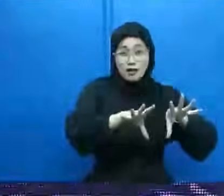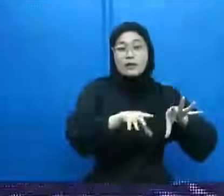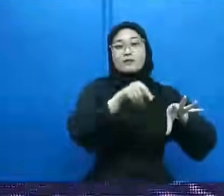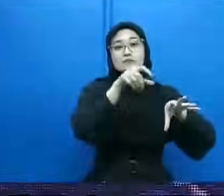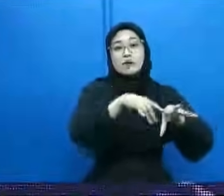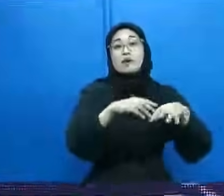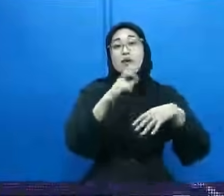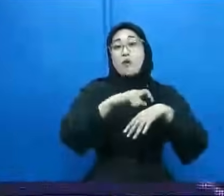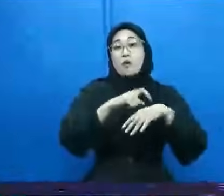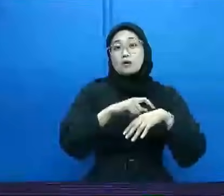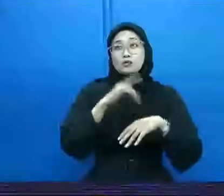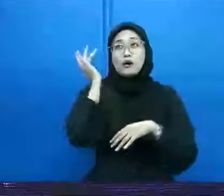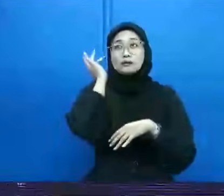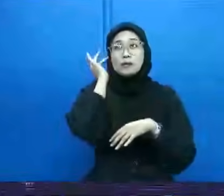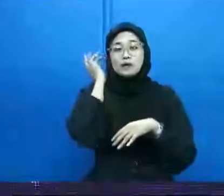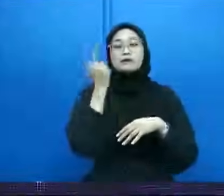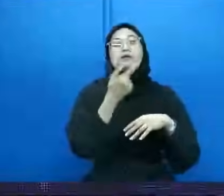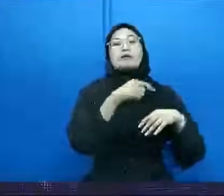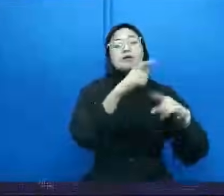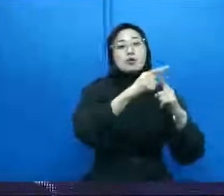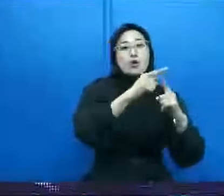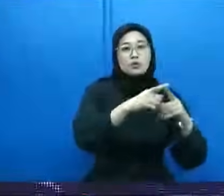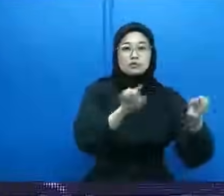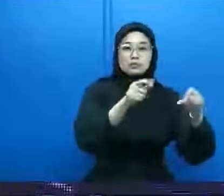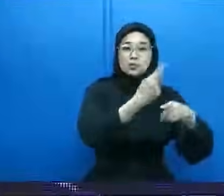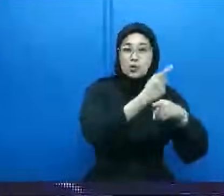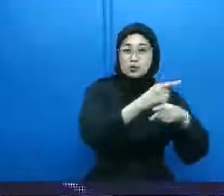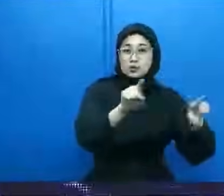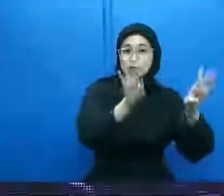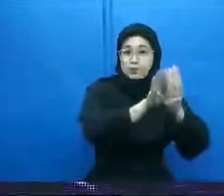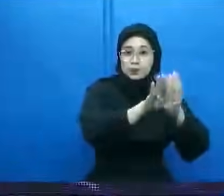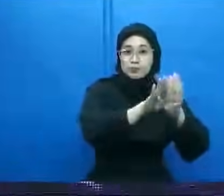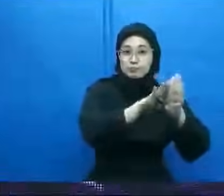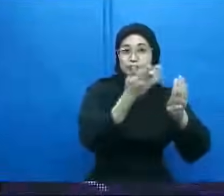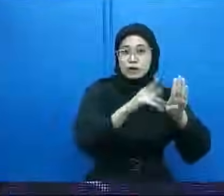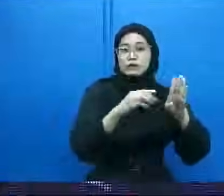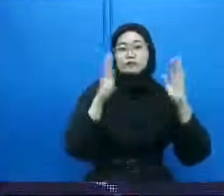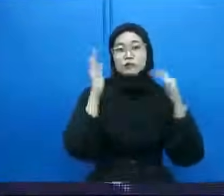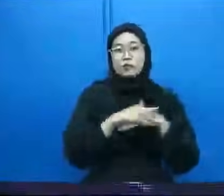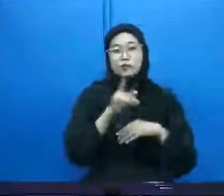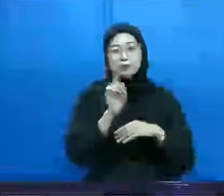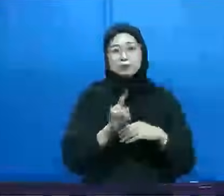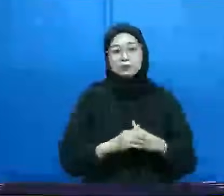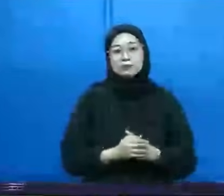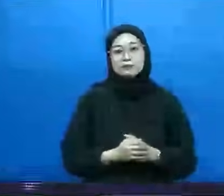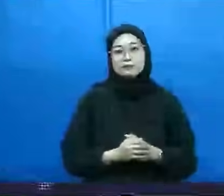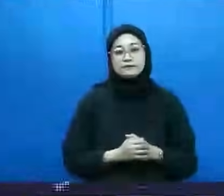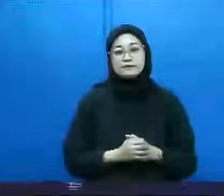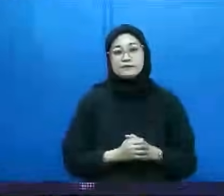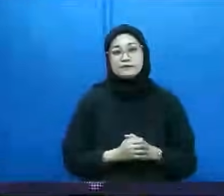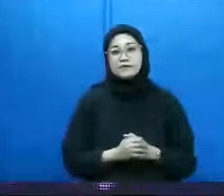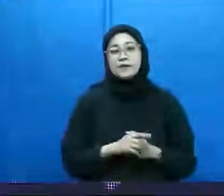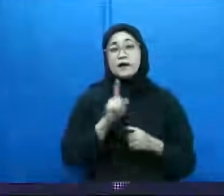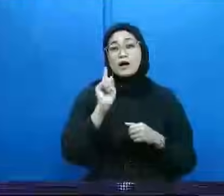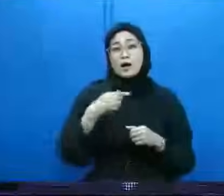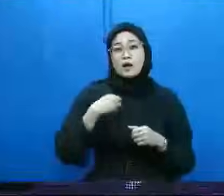Kenapa teman-teman yang pengusaha tidak kumpul? Keluarkan manhaj Nabi. Saling berinteraksi. Kalau butuh beras, datangi ikhwah kita ini. Kalau butuh